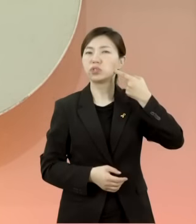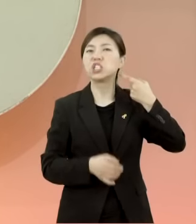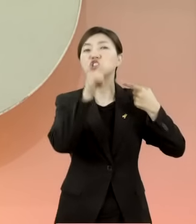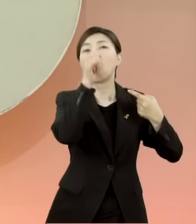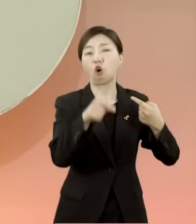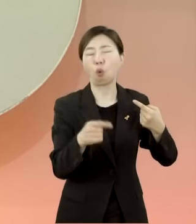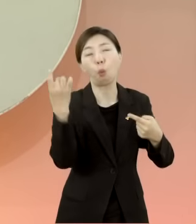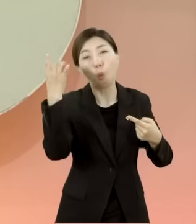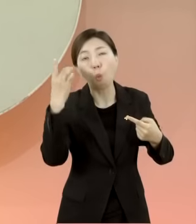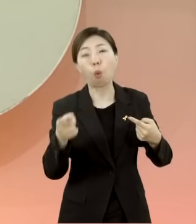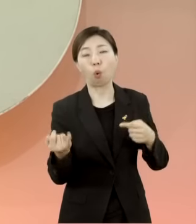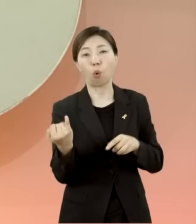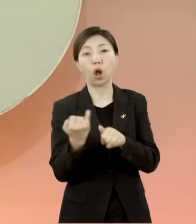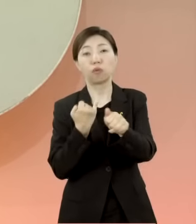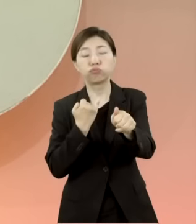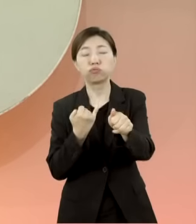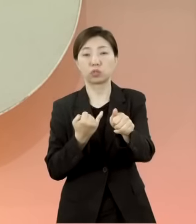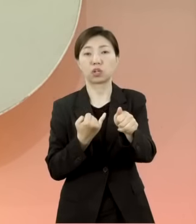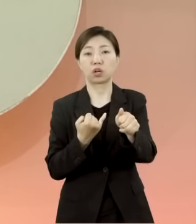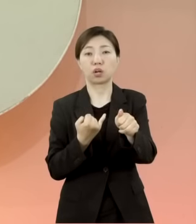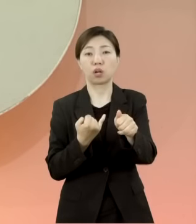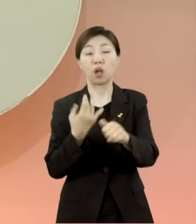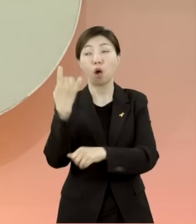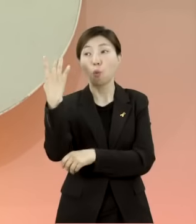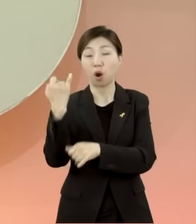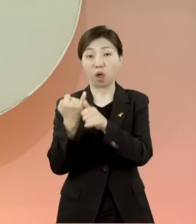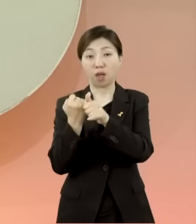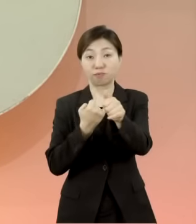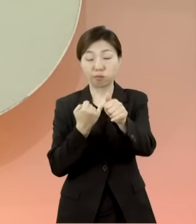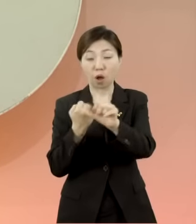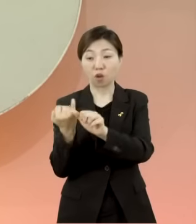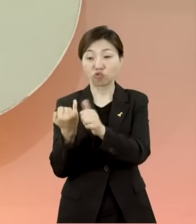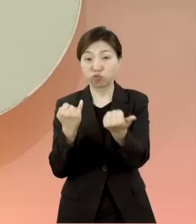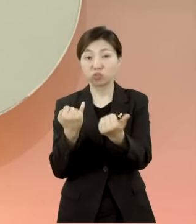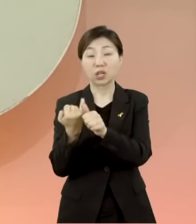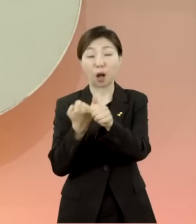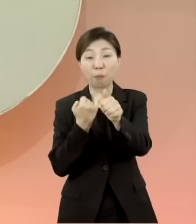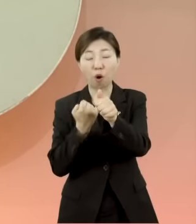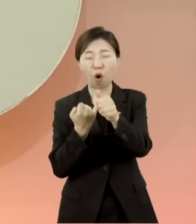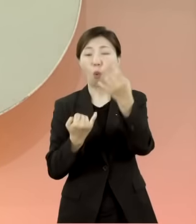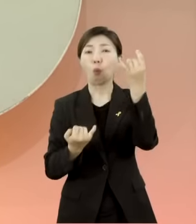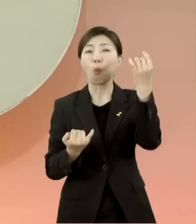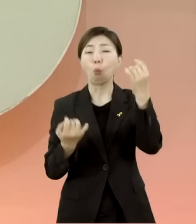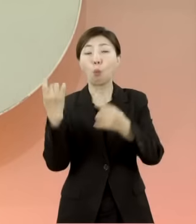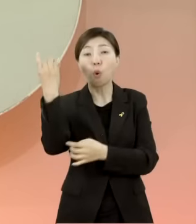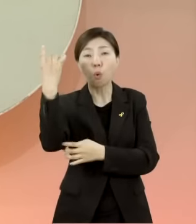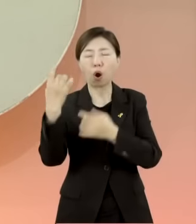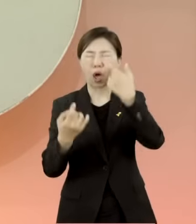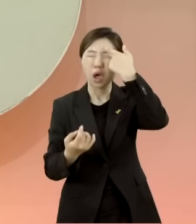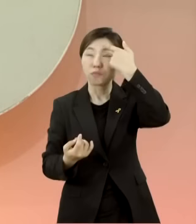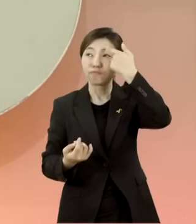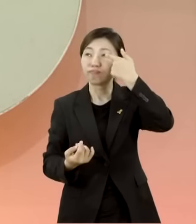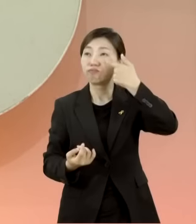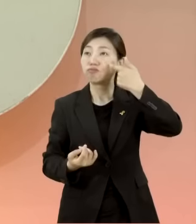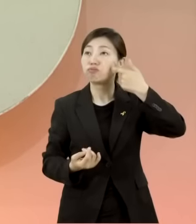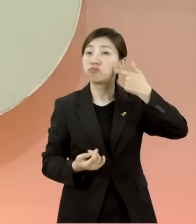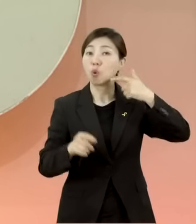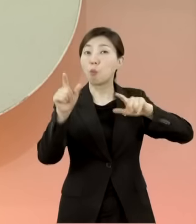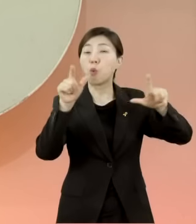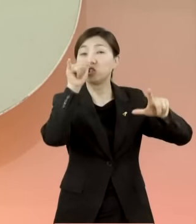있었대요 원래 원래 얼굴에 싹 눈으로 해서 긁힌 자국이 이렇게 있었는데